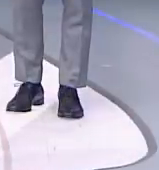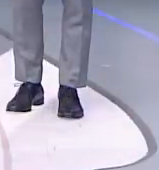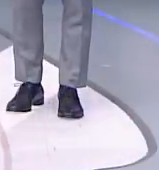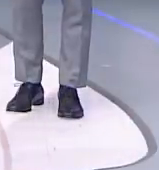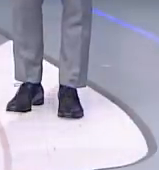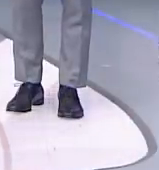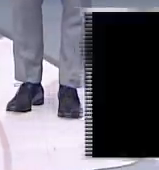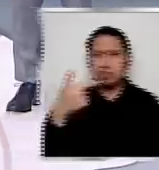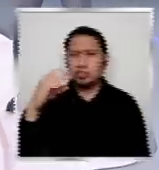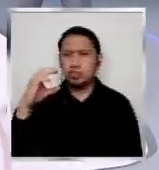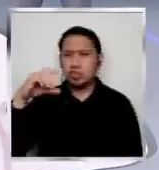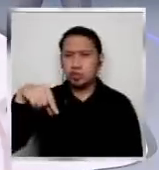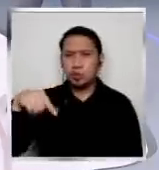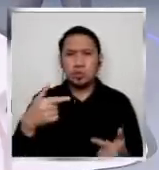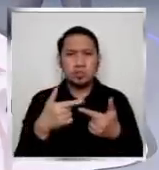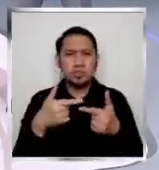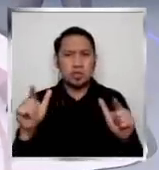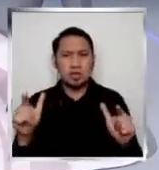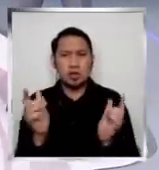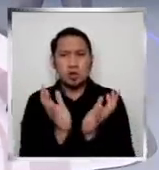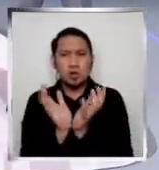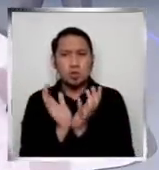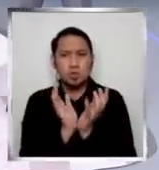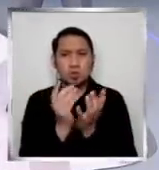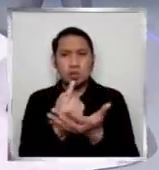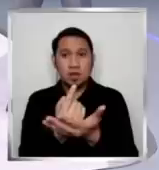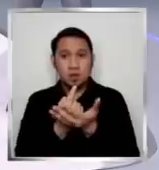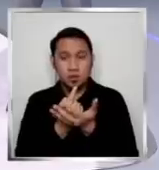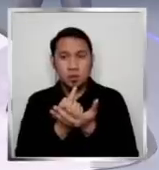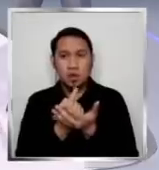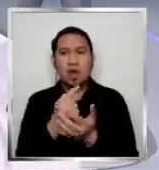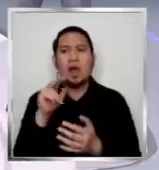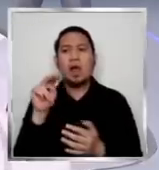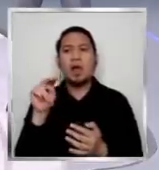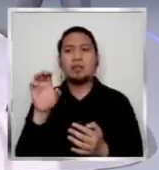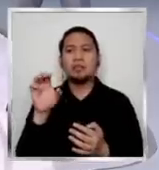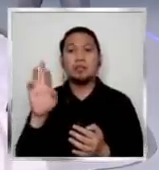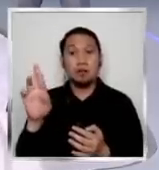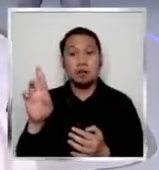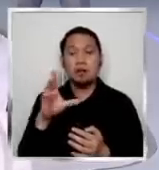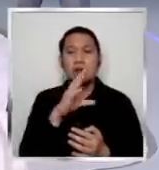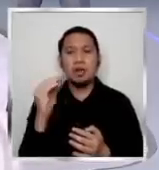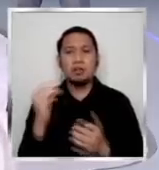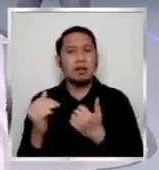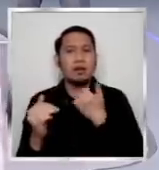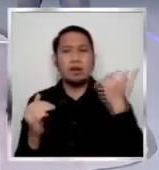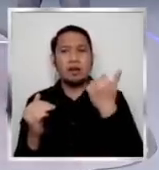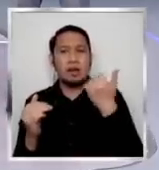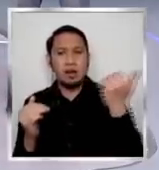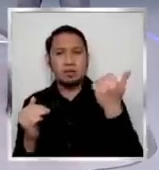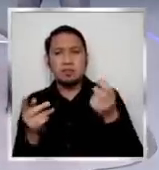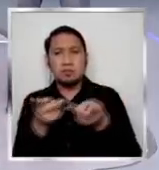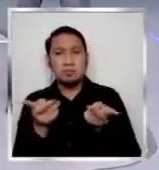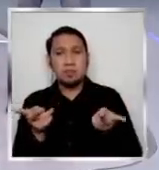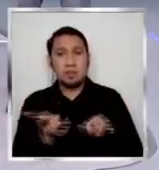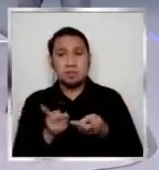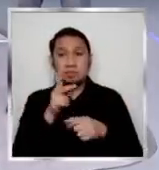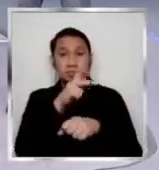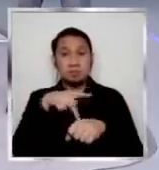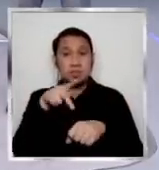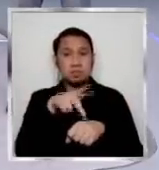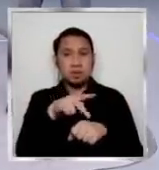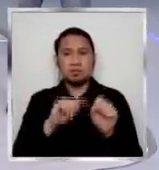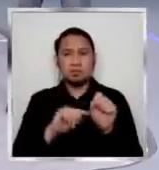o General Community Quarantine na ang Metro Manila at iba pang mga lugar sa bansa simula sa Lunes.